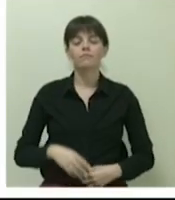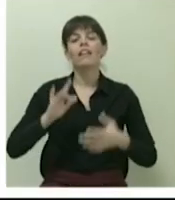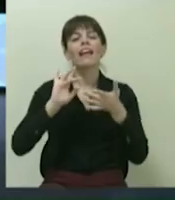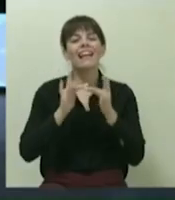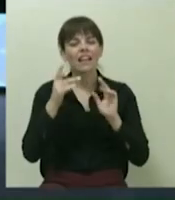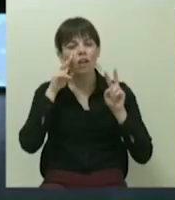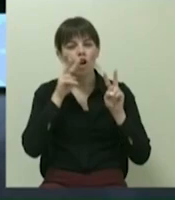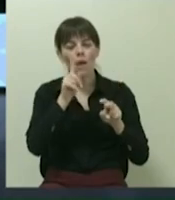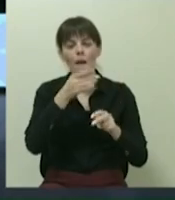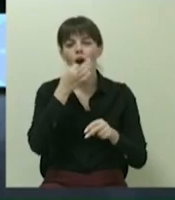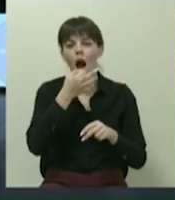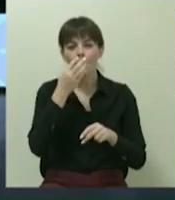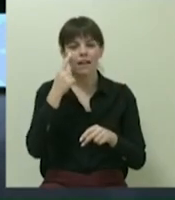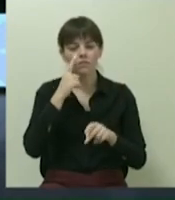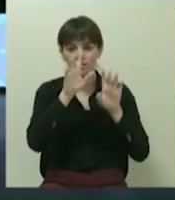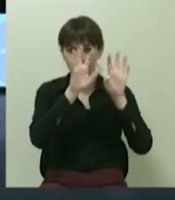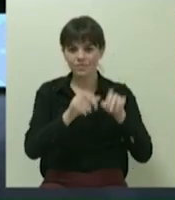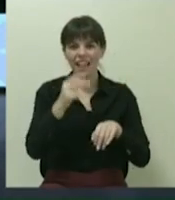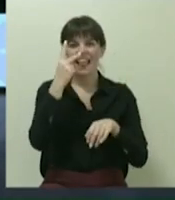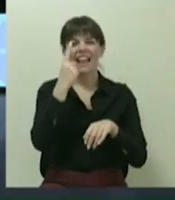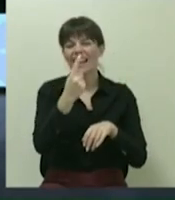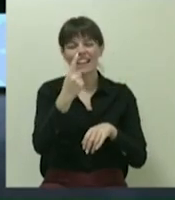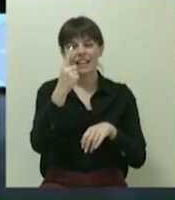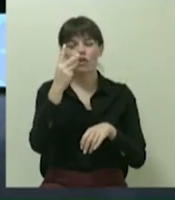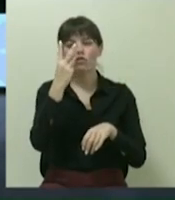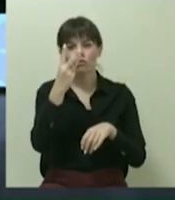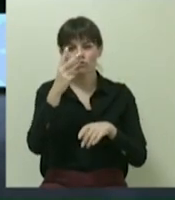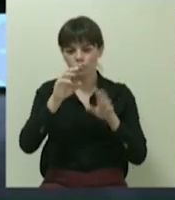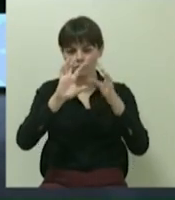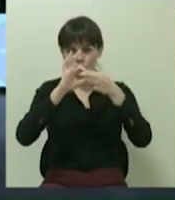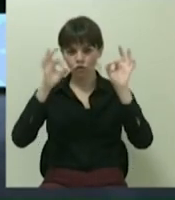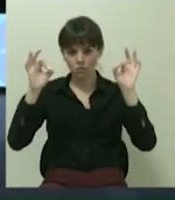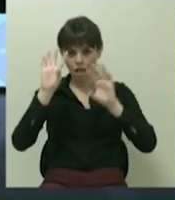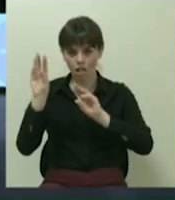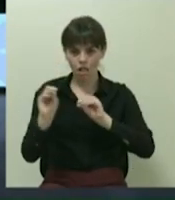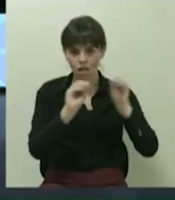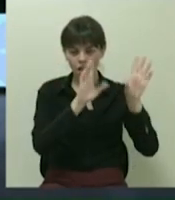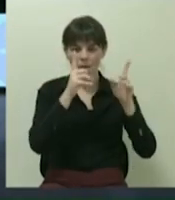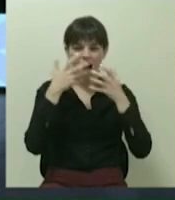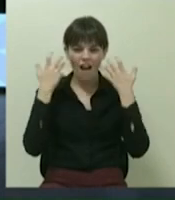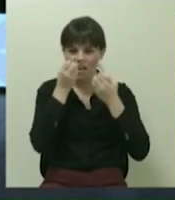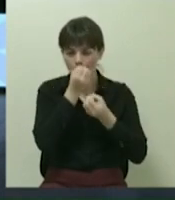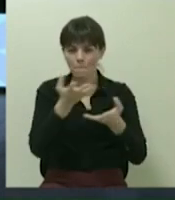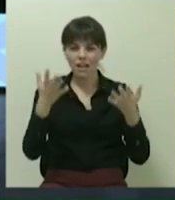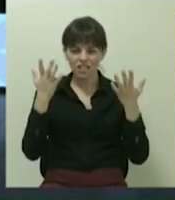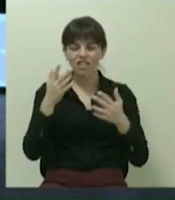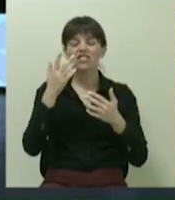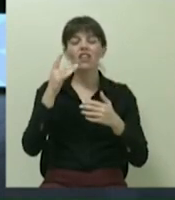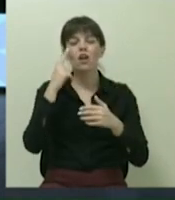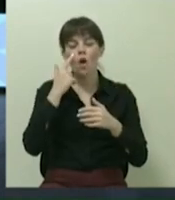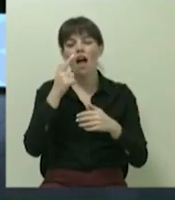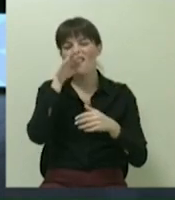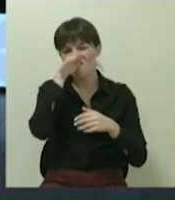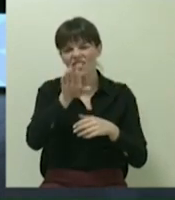İnternette gördüğüm bir haber sitesindeki bir haberin ilk 3 paragrafını girdim. İşte bir hayvanat bahçesinde artık canlı fil değil robot